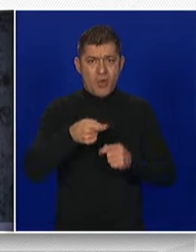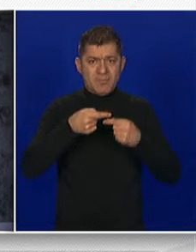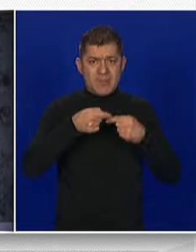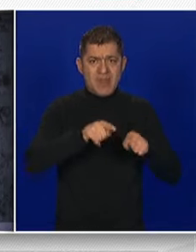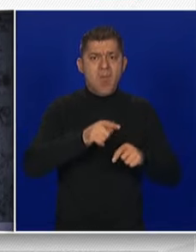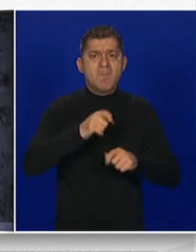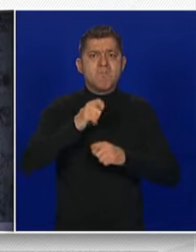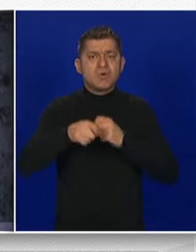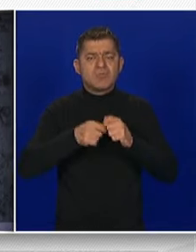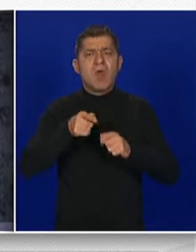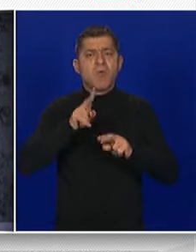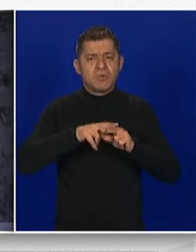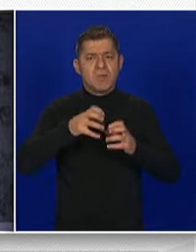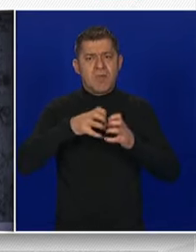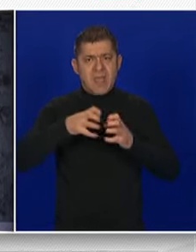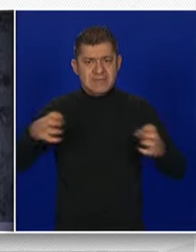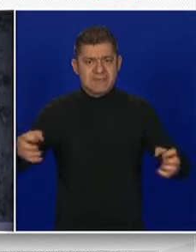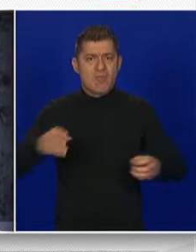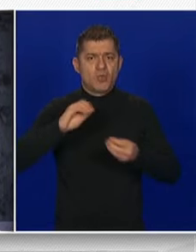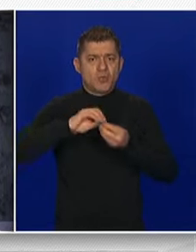poslovanje nastavi.